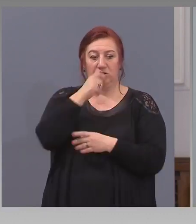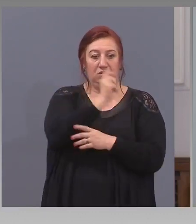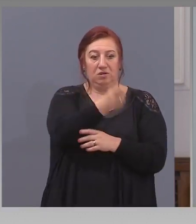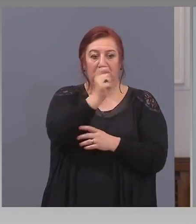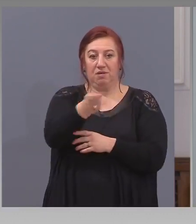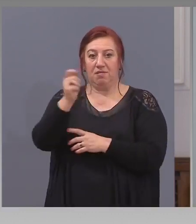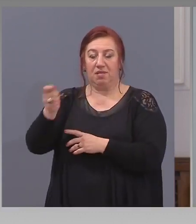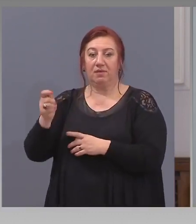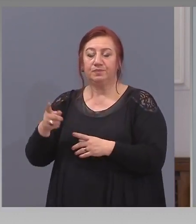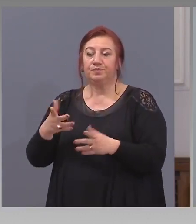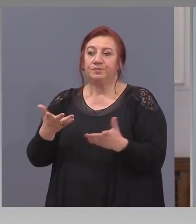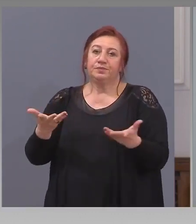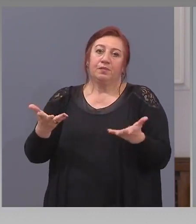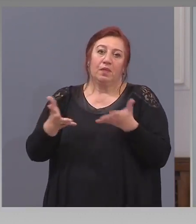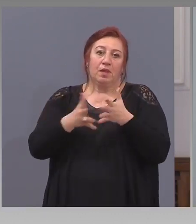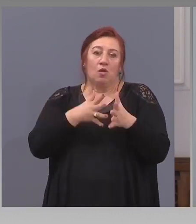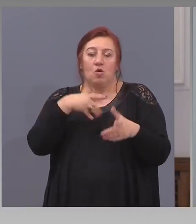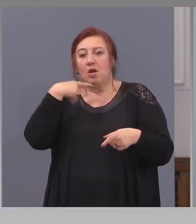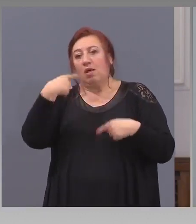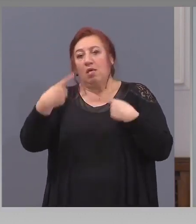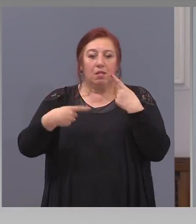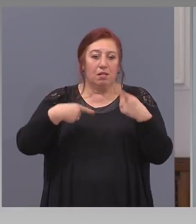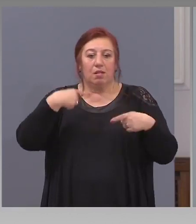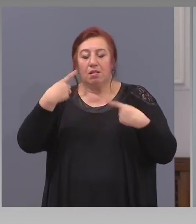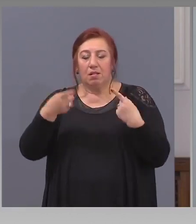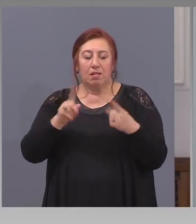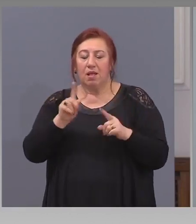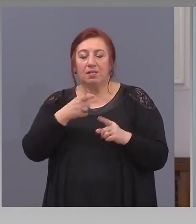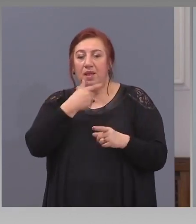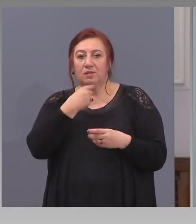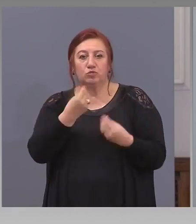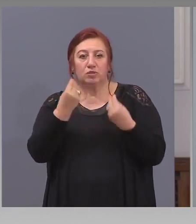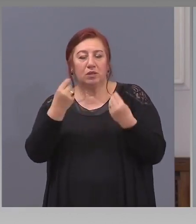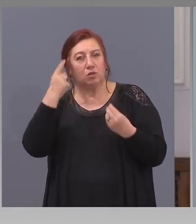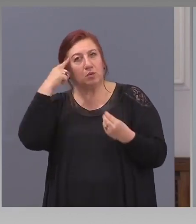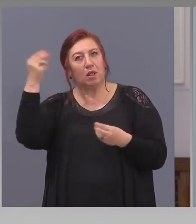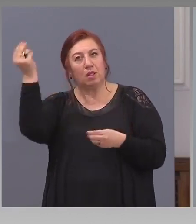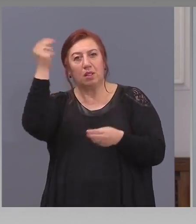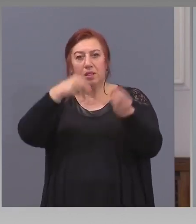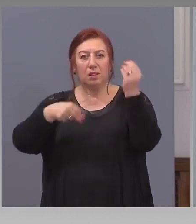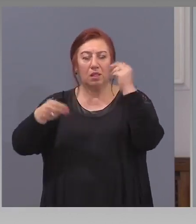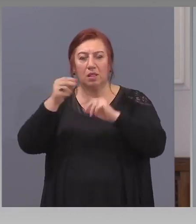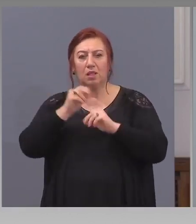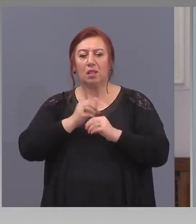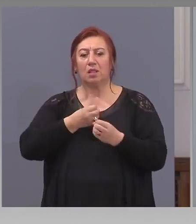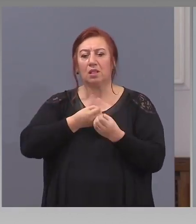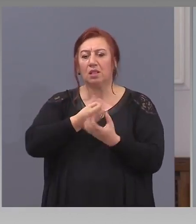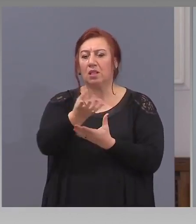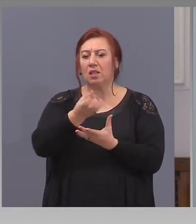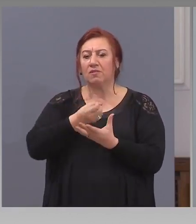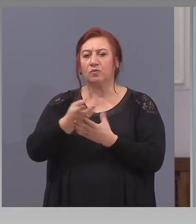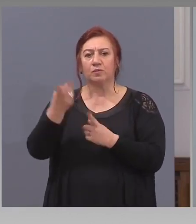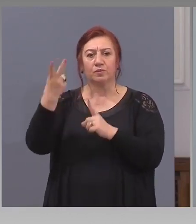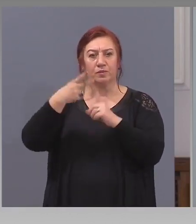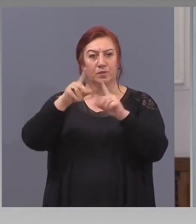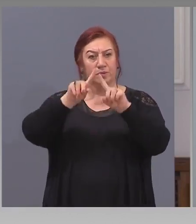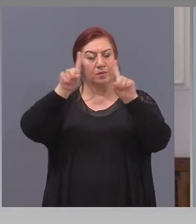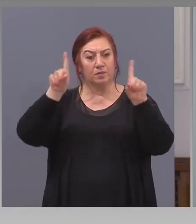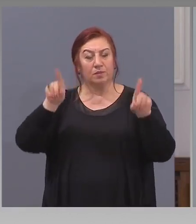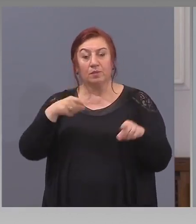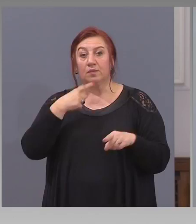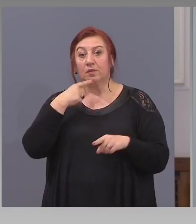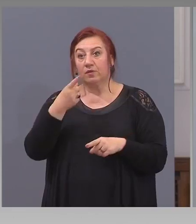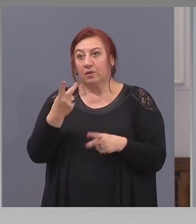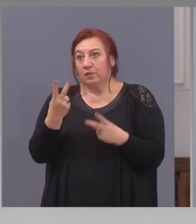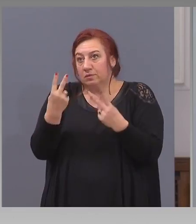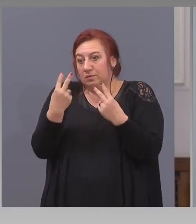си говорят хора, които не са в запознати, и приказват, и по телевизията гледам, приказват, затова ти казвам, не